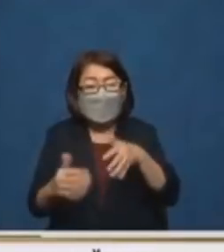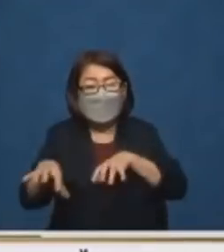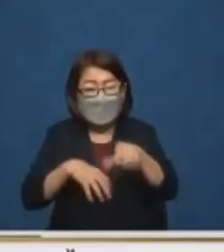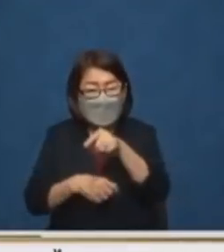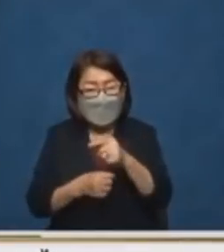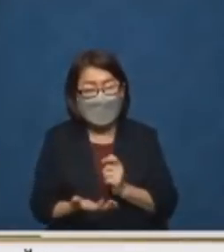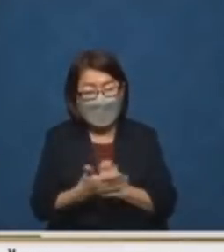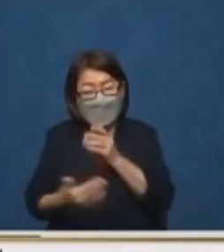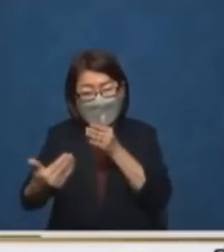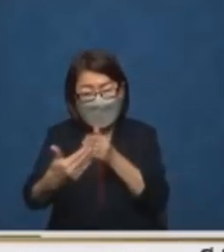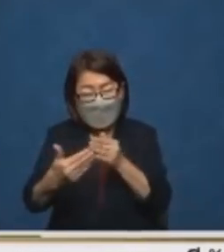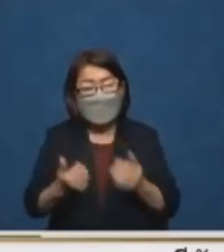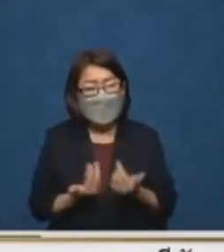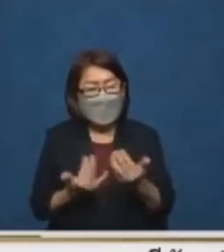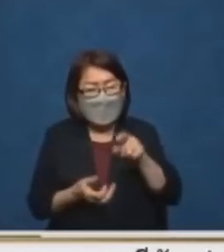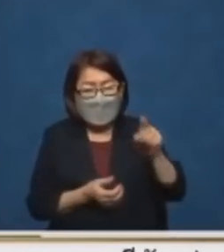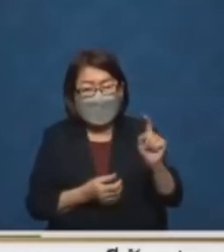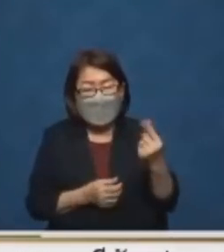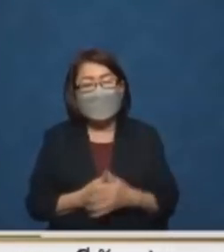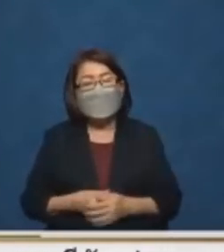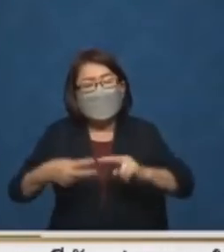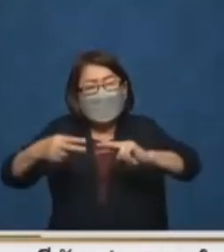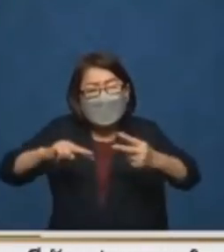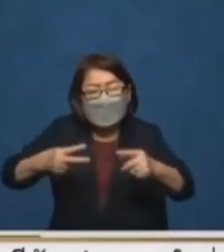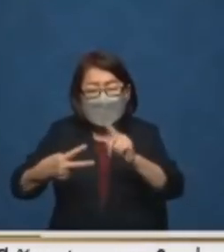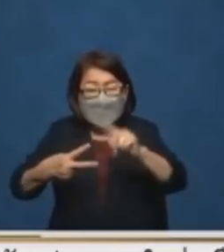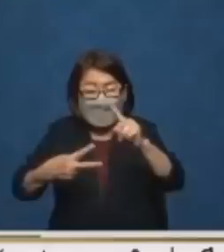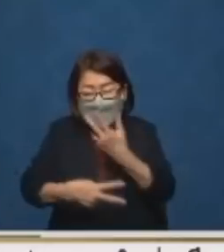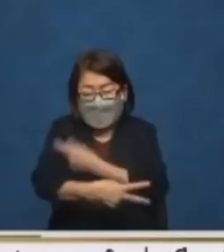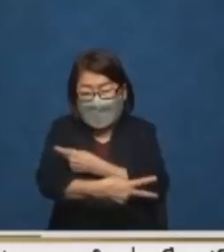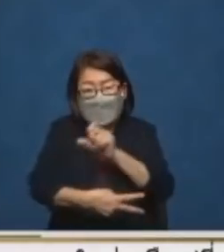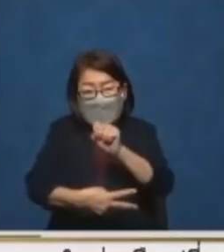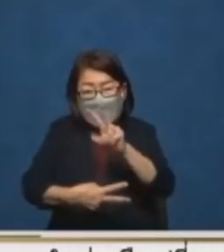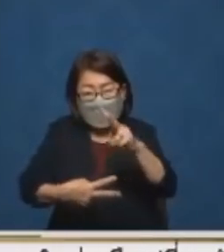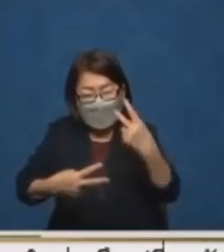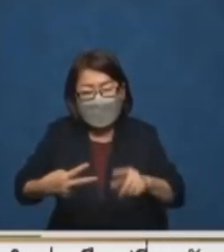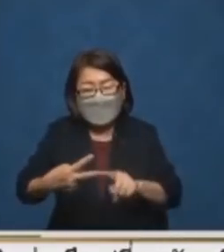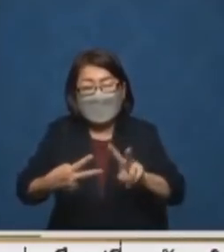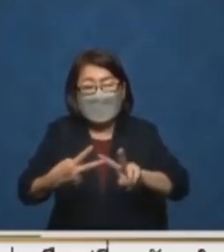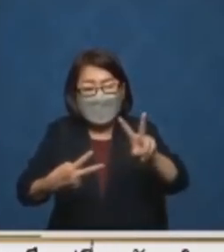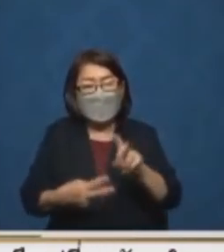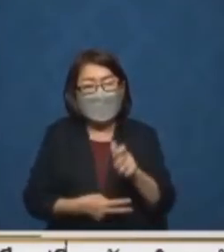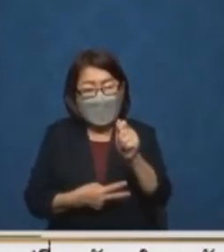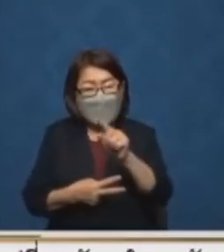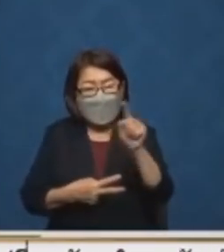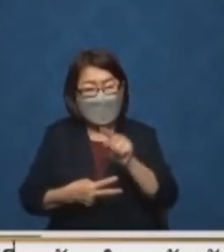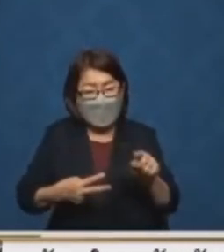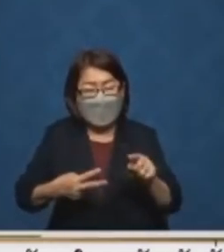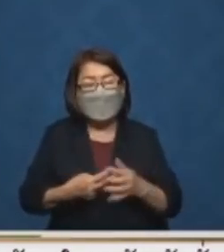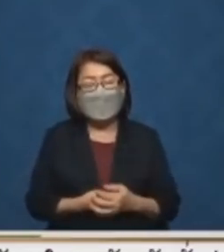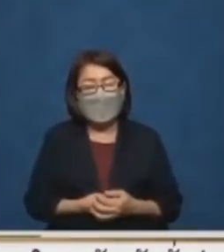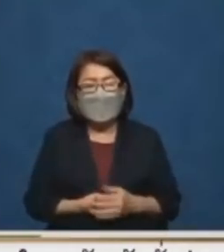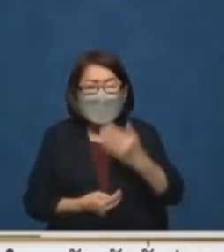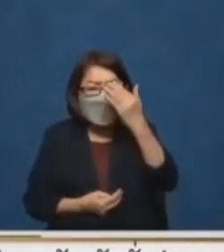เพื่อใช้เป็วัคซีนในการฉีดคว้ายระห่างชีโนวัเข็ท 1 กับ AstraZeneca เข็ที่ 2เนื่อง